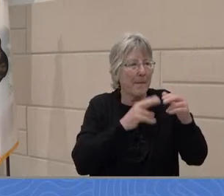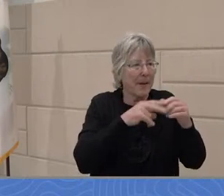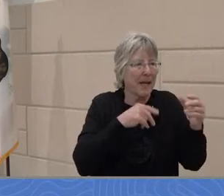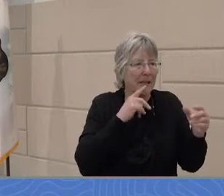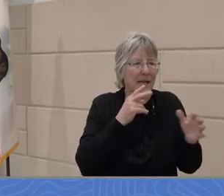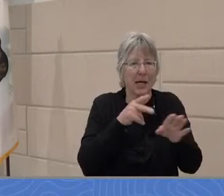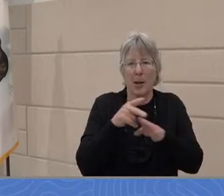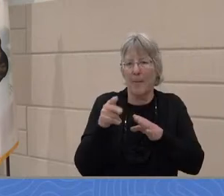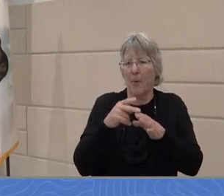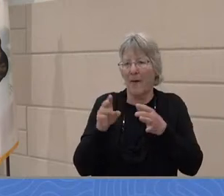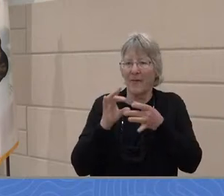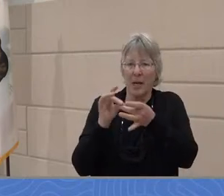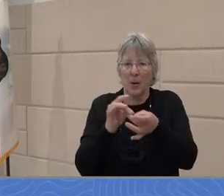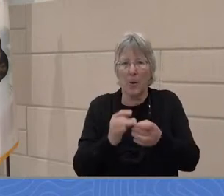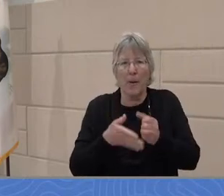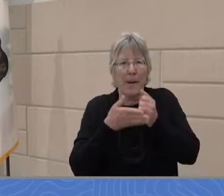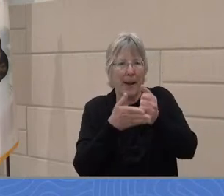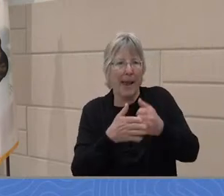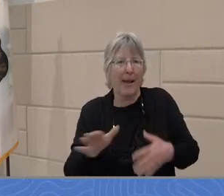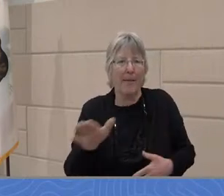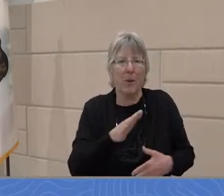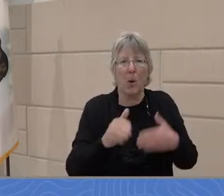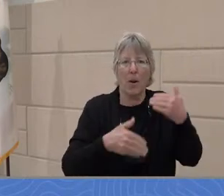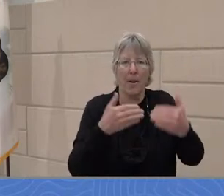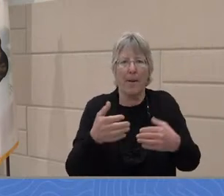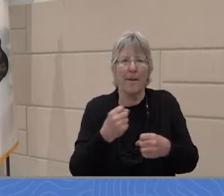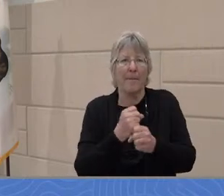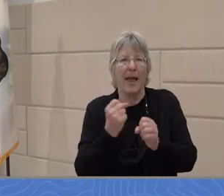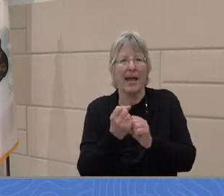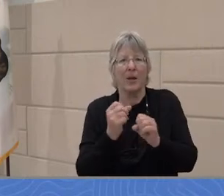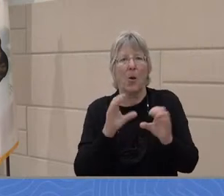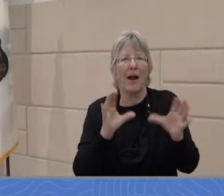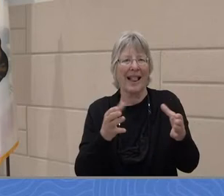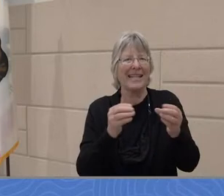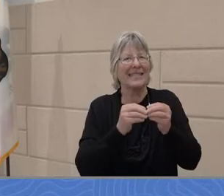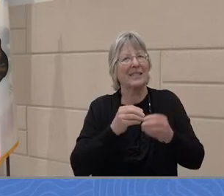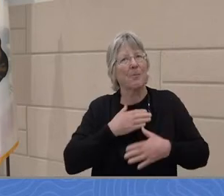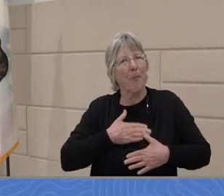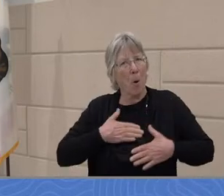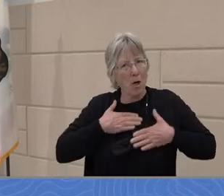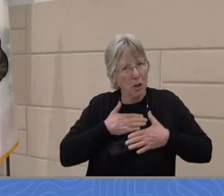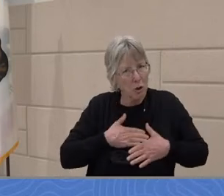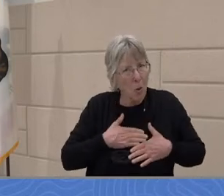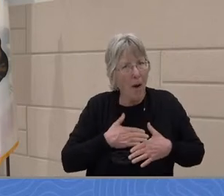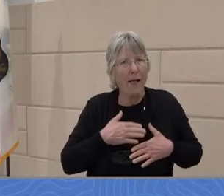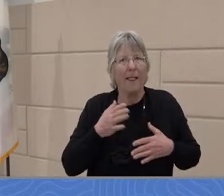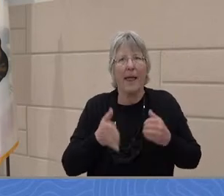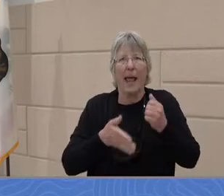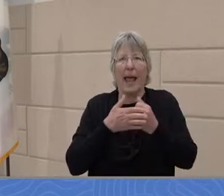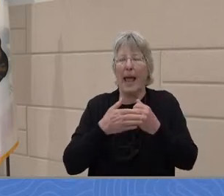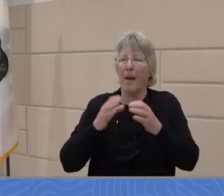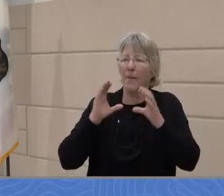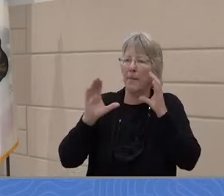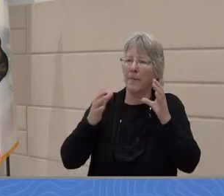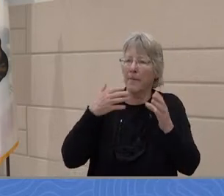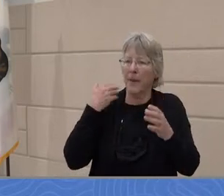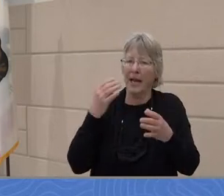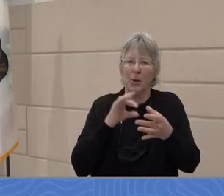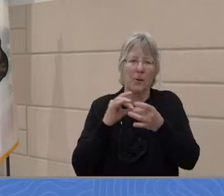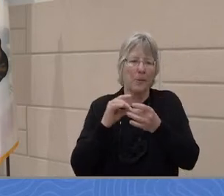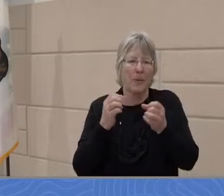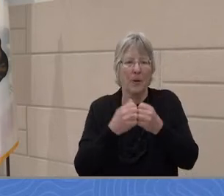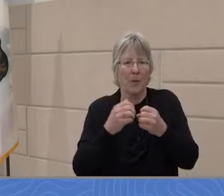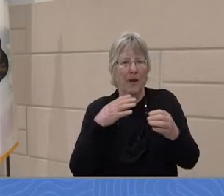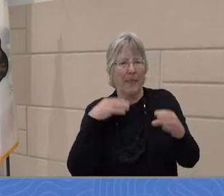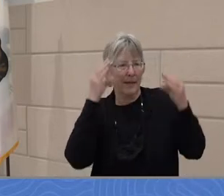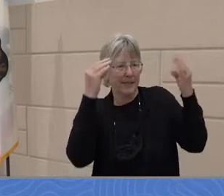មសាលានីមួយៗហើយនឹងផ្តល់ការពឹកខាត់ទៅលើគ្រូដើម្បីផ្តល់ការគ្រប់គ្រងទៅដល់សិស្សហើយដើម្បីឲ្យ